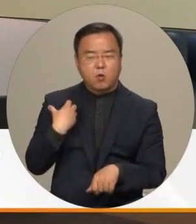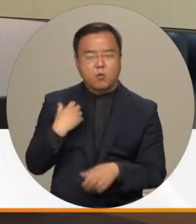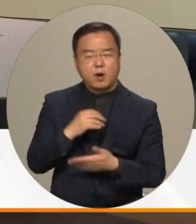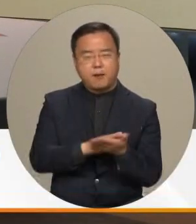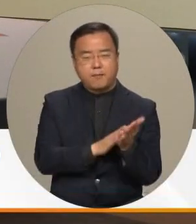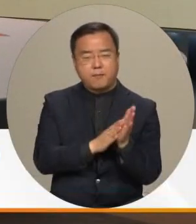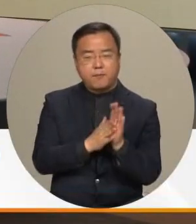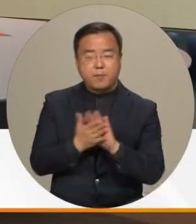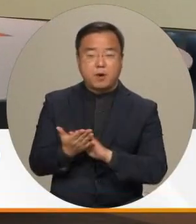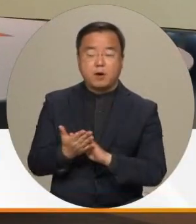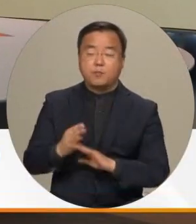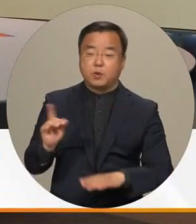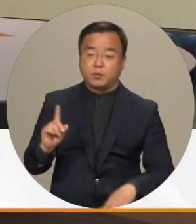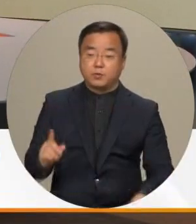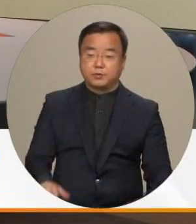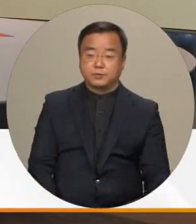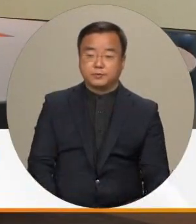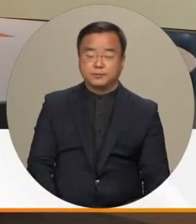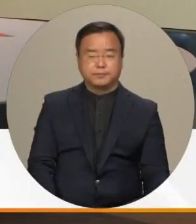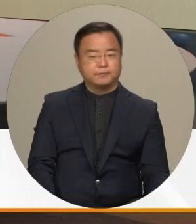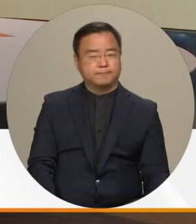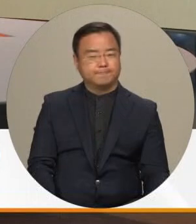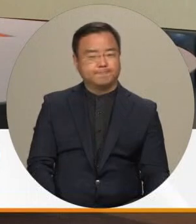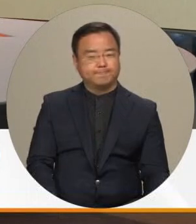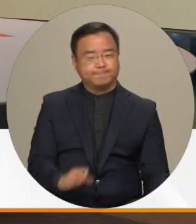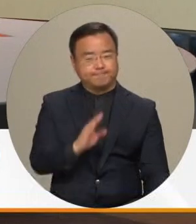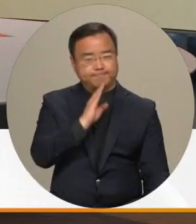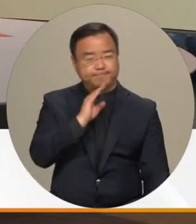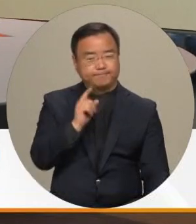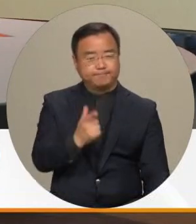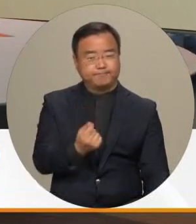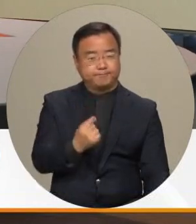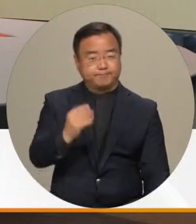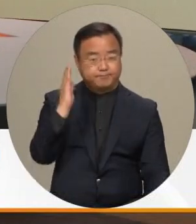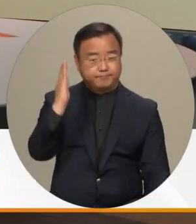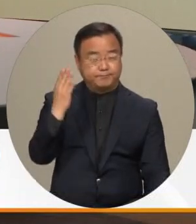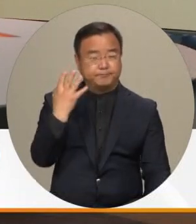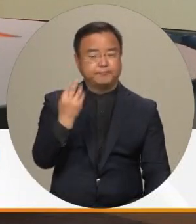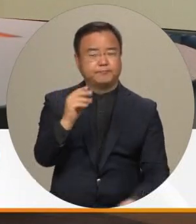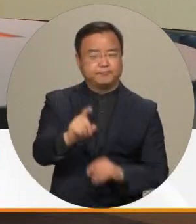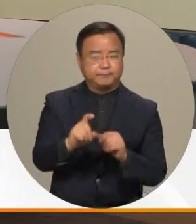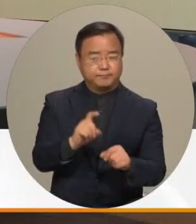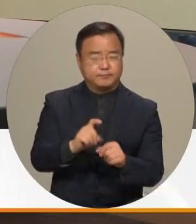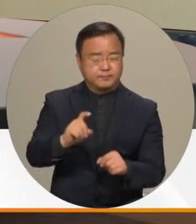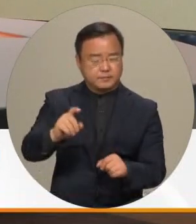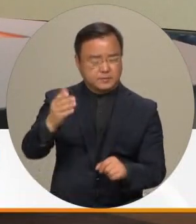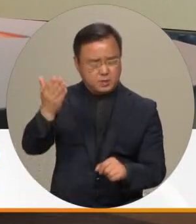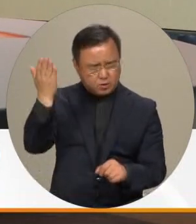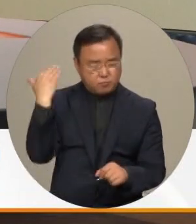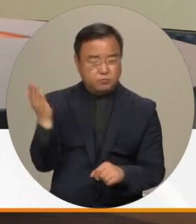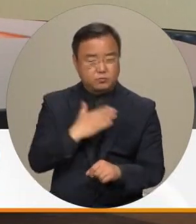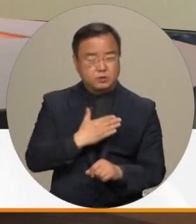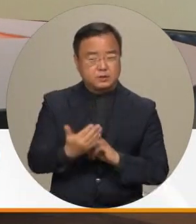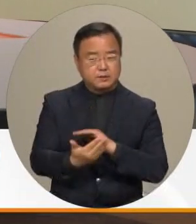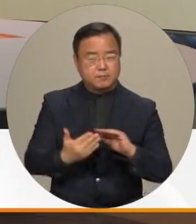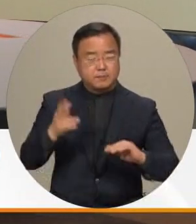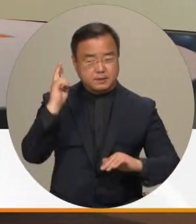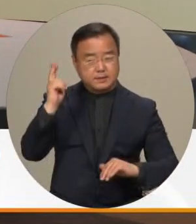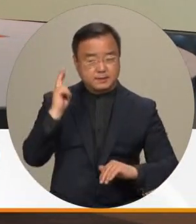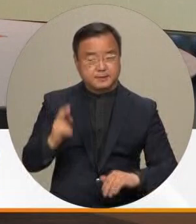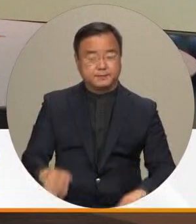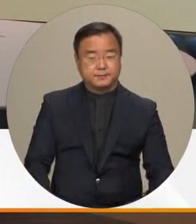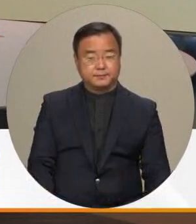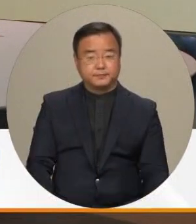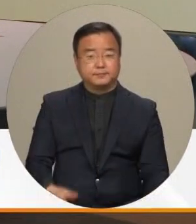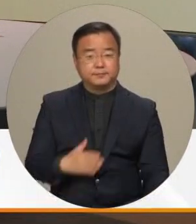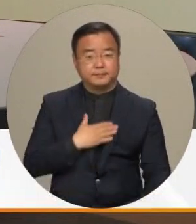이런 지적이 있습니다 어떻게 보십니까 사실 이런 이야기들도 수십 년 전부터도 이제 좀 예견되어 온 그런 질문들이었던 것 같아요